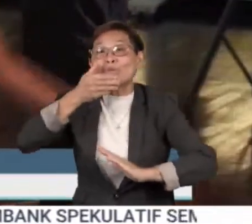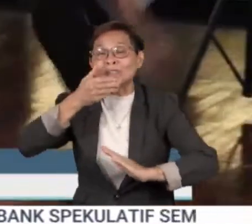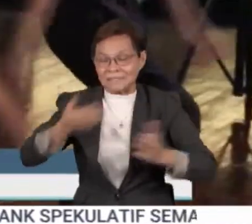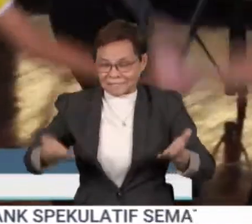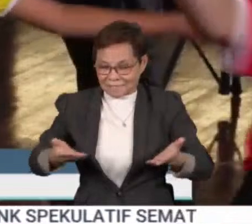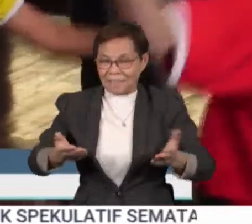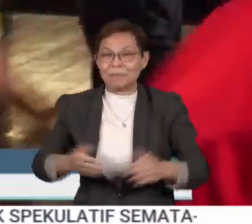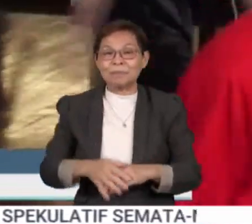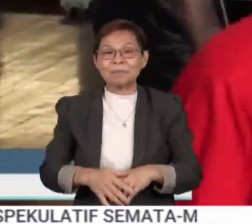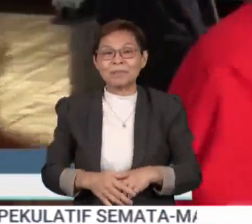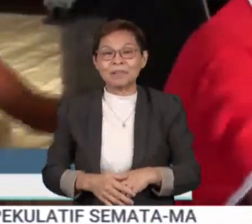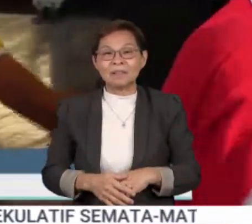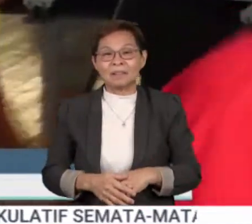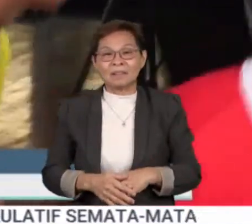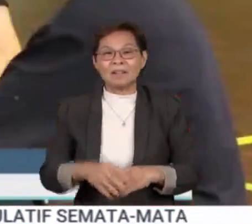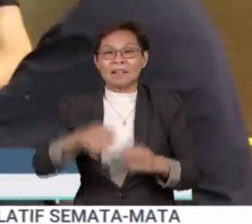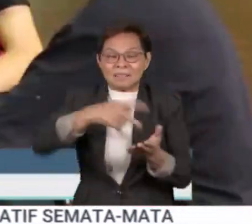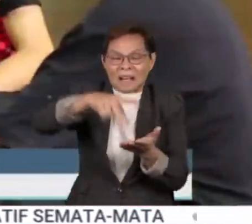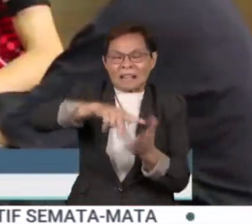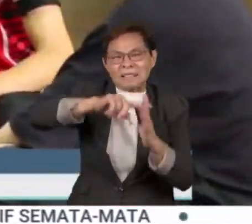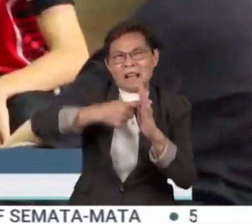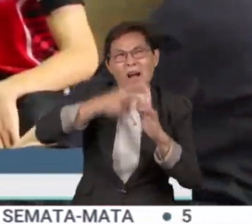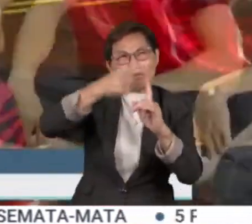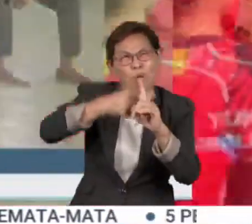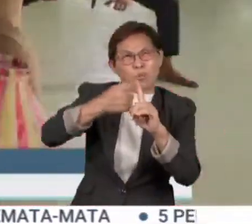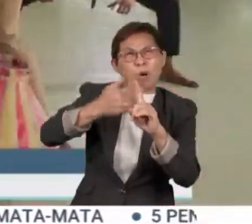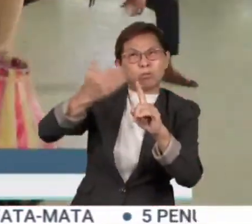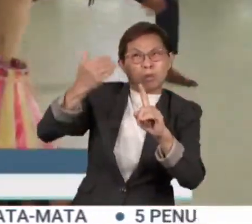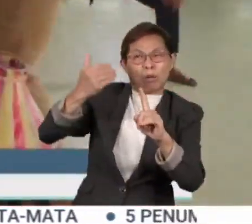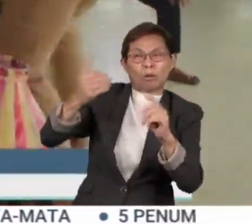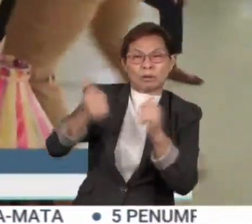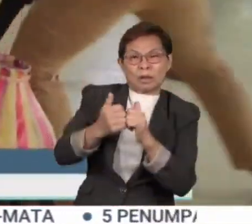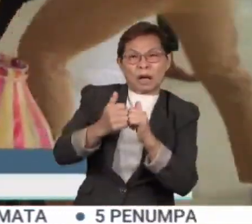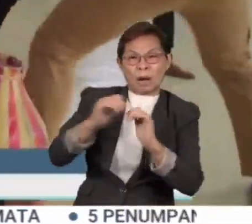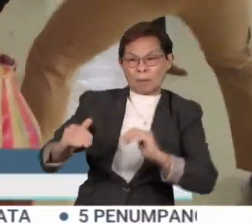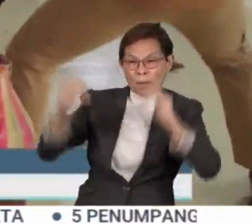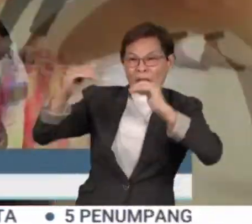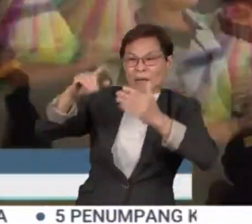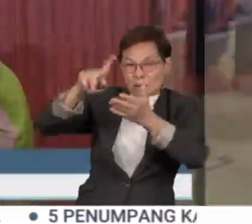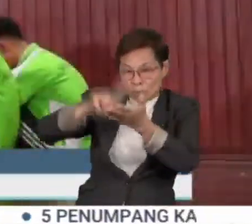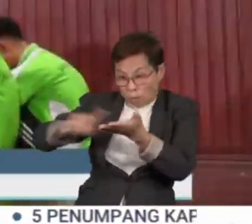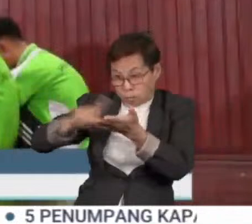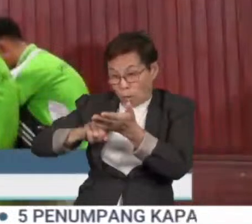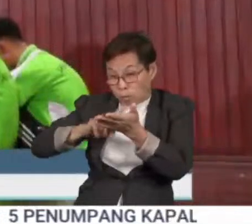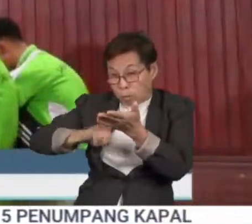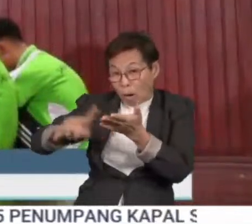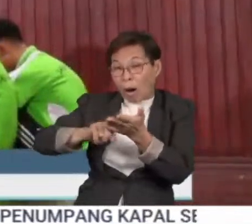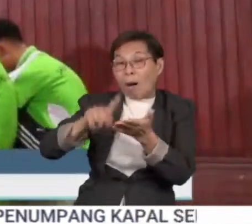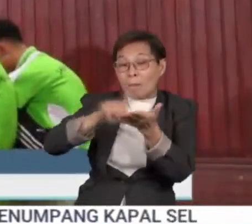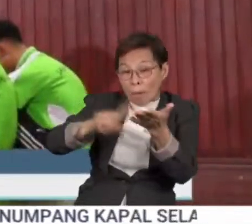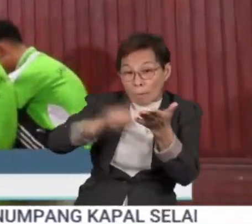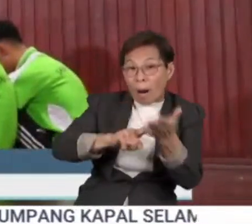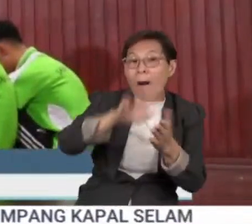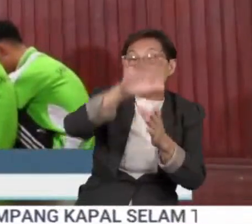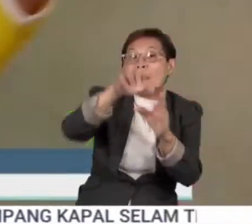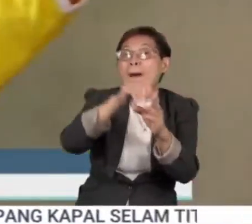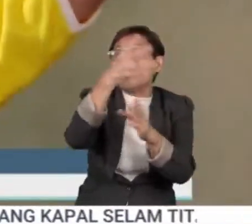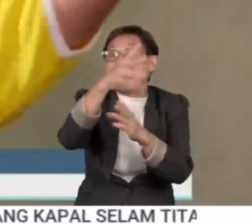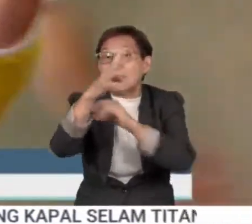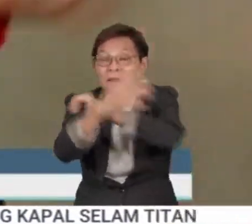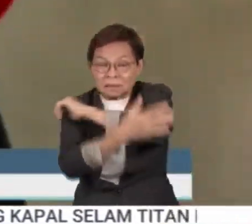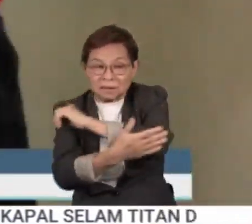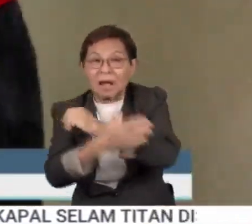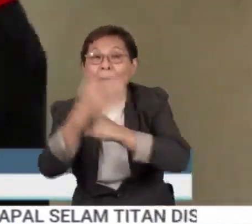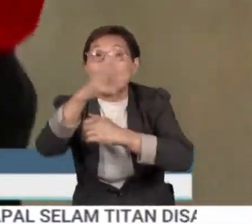tempatan. Pencarian bermula sejak beberapa bulan lalu dengan peringkat saringan melibatkan 14 sekolah.